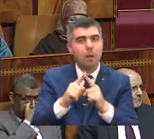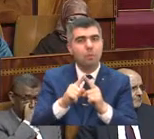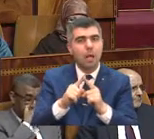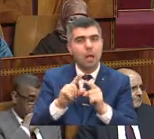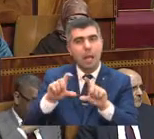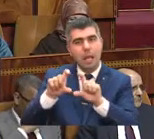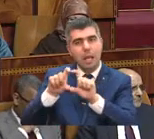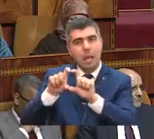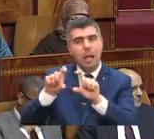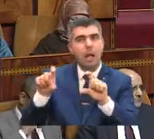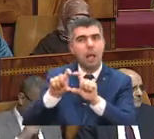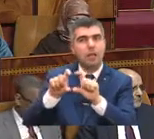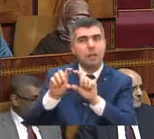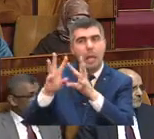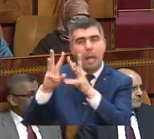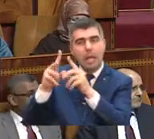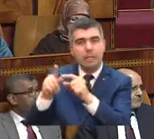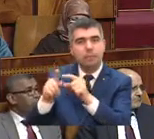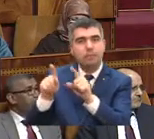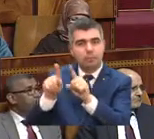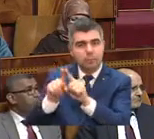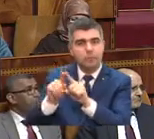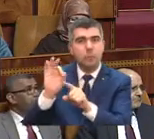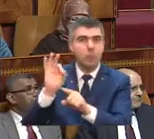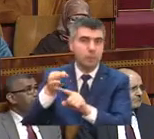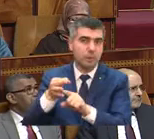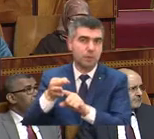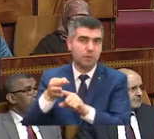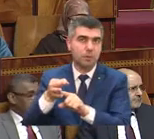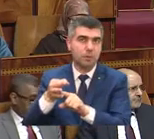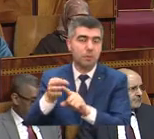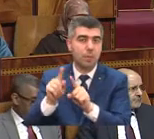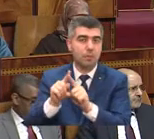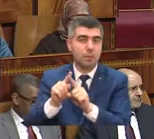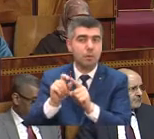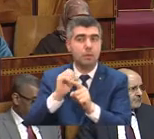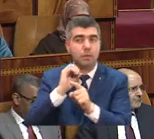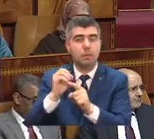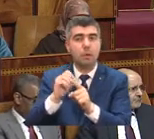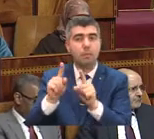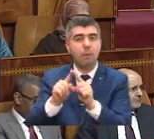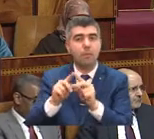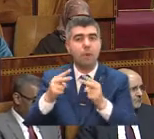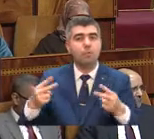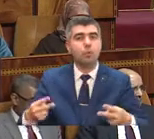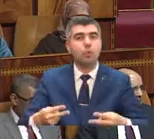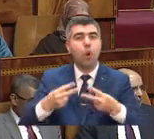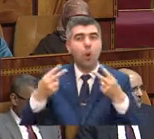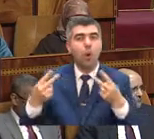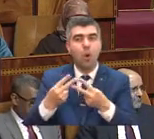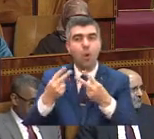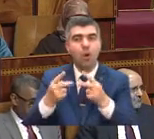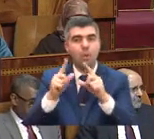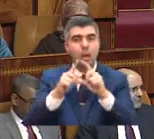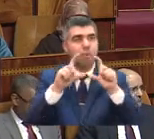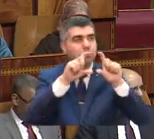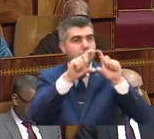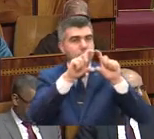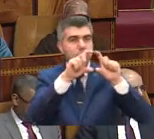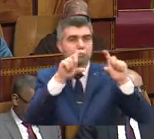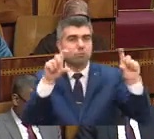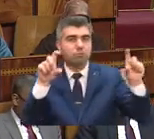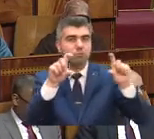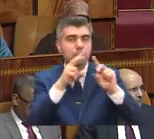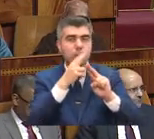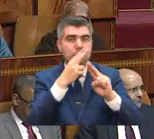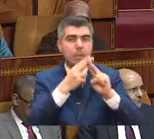لاحصائهم تتمكنهم من التسجيل في اسواق نموذجيه، وتكون هذه الاسواق النموذجيه